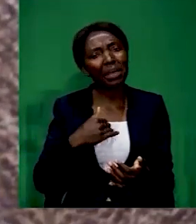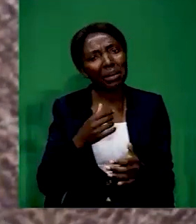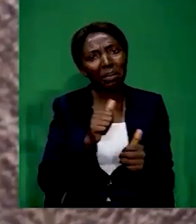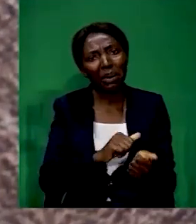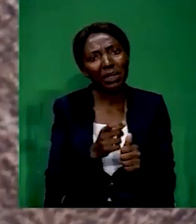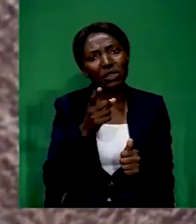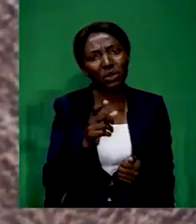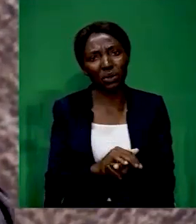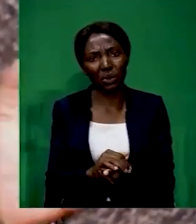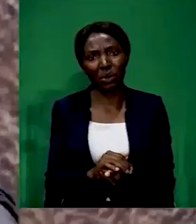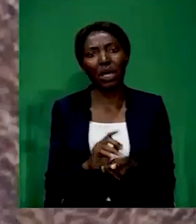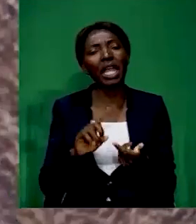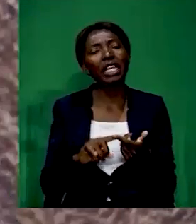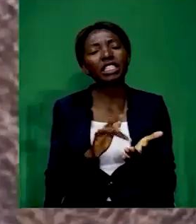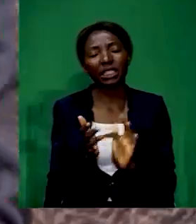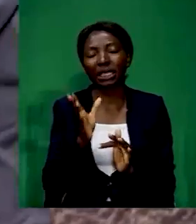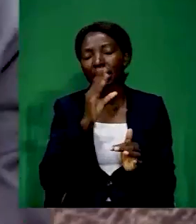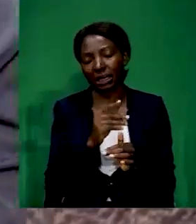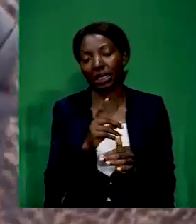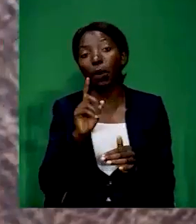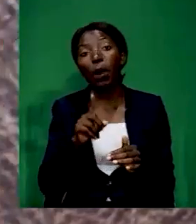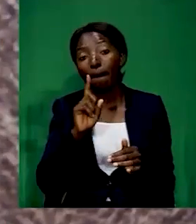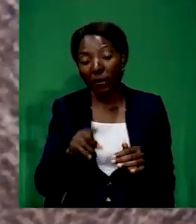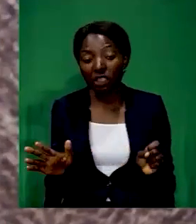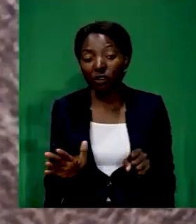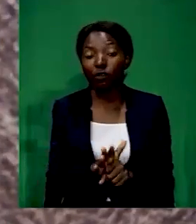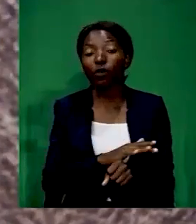ini inini zvikanzi aiwa miraka tofanira